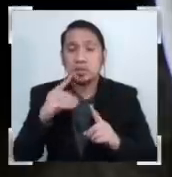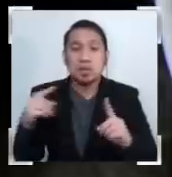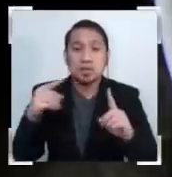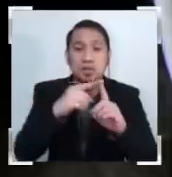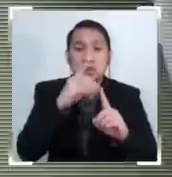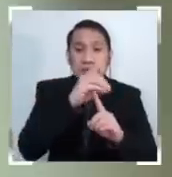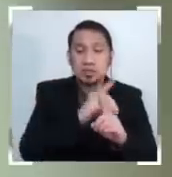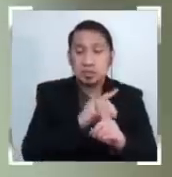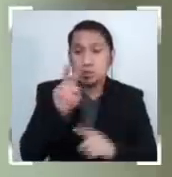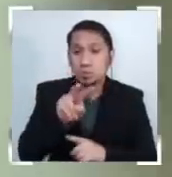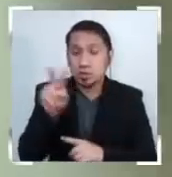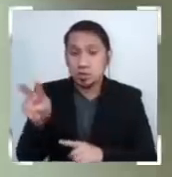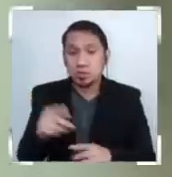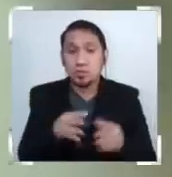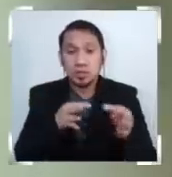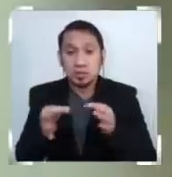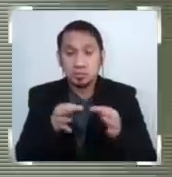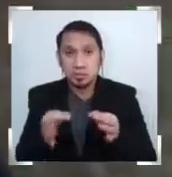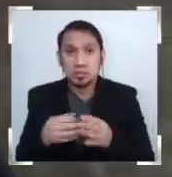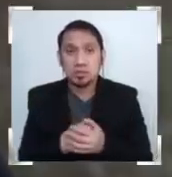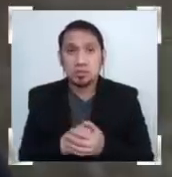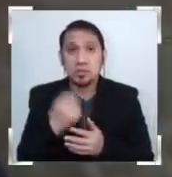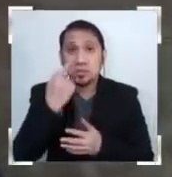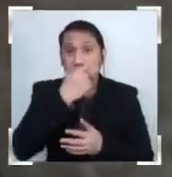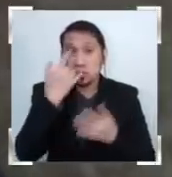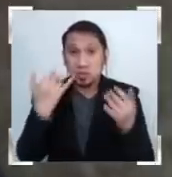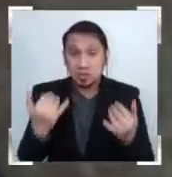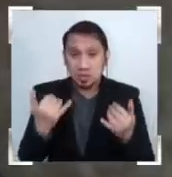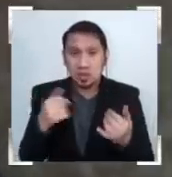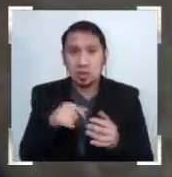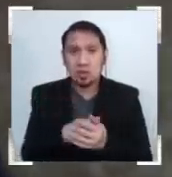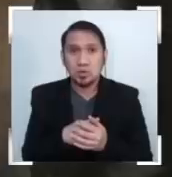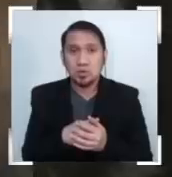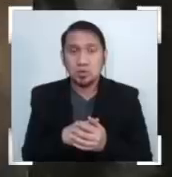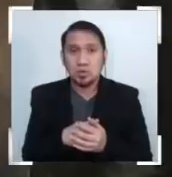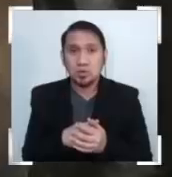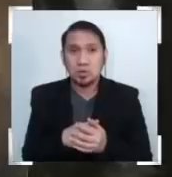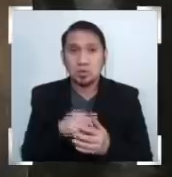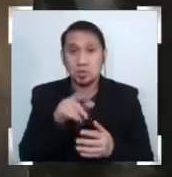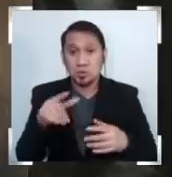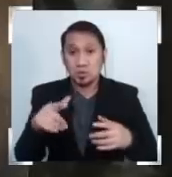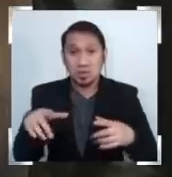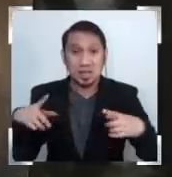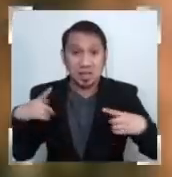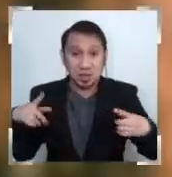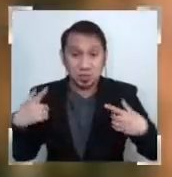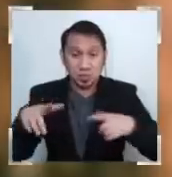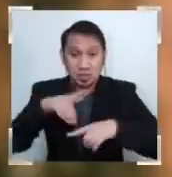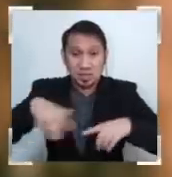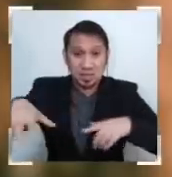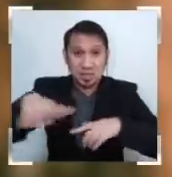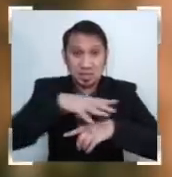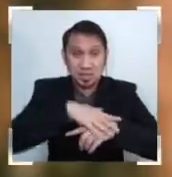paliwanag ng Maynilad. Pag amihan season, lumalakas po yung hangin over Laguna Lake, papunta po sa ating mga planta. Yung